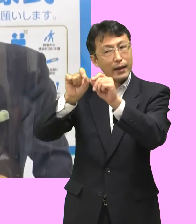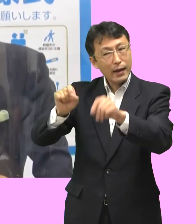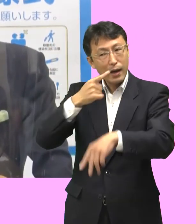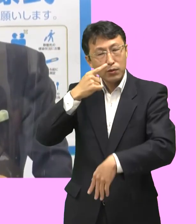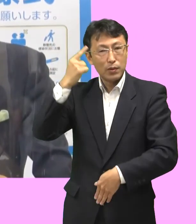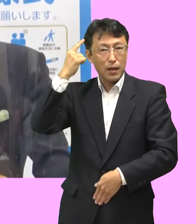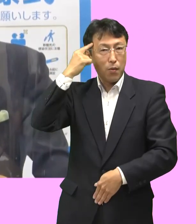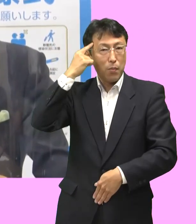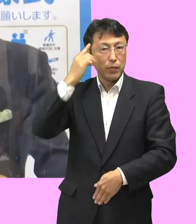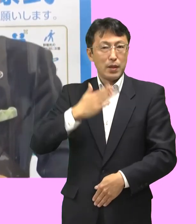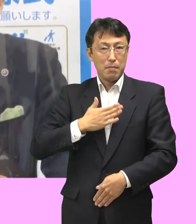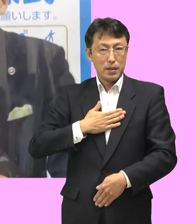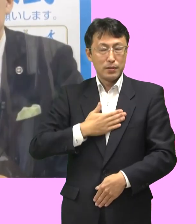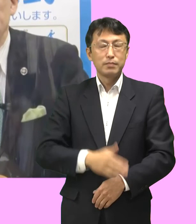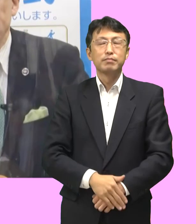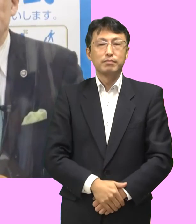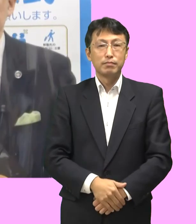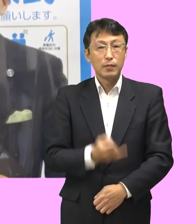はい、